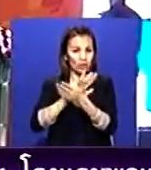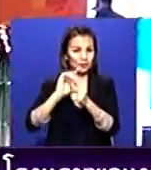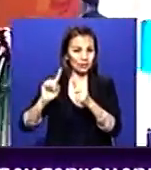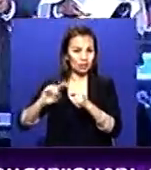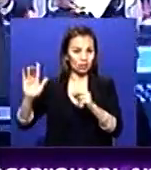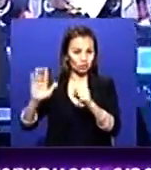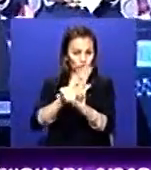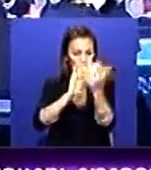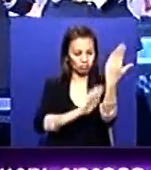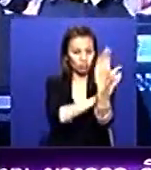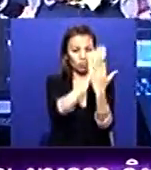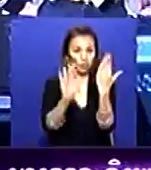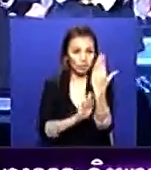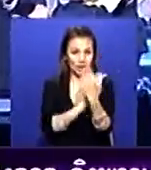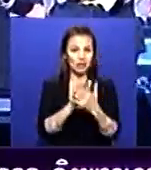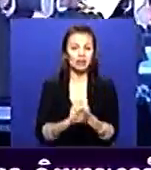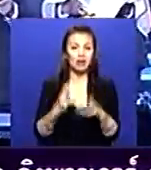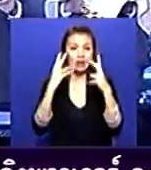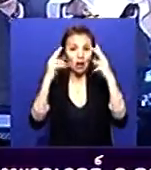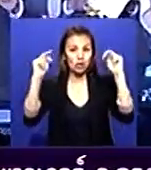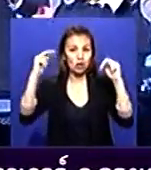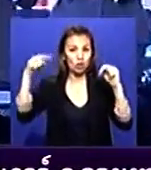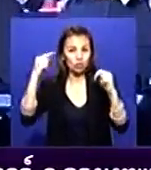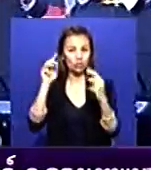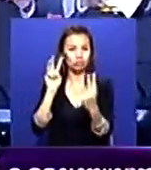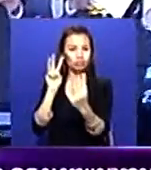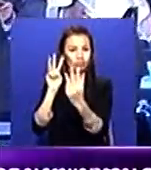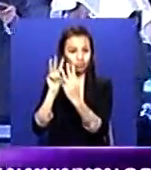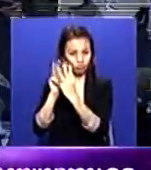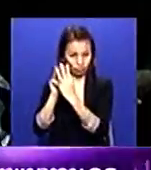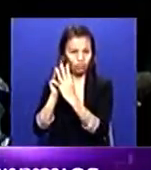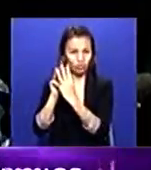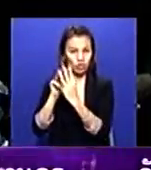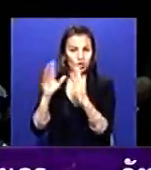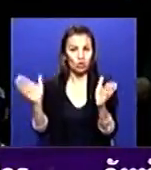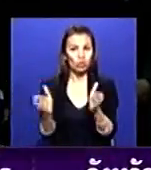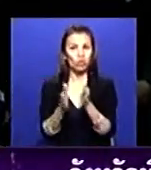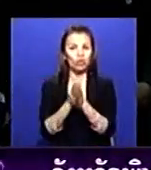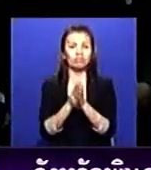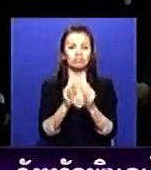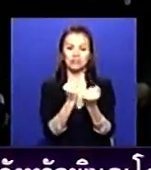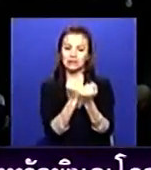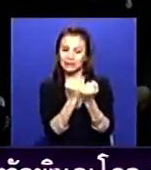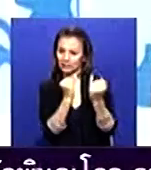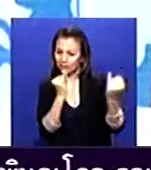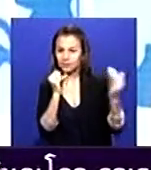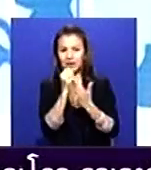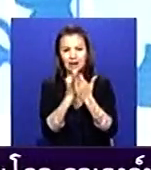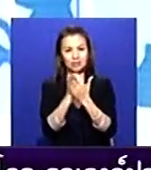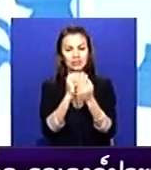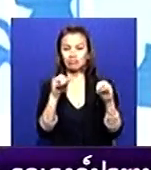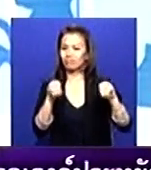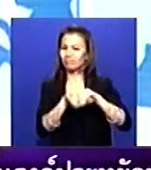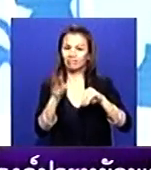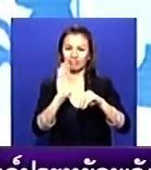นายกรัฐมนตรียังได้ร่วมกล่าวปฏิญาณตนกับกลุ่มเยาวชนเพื่อป้องกันและห่างไกลยาเสพติดโคร